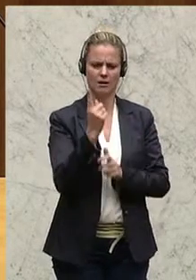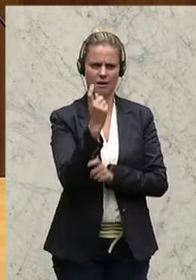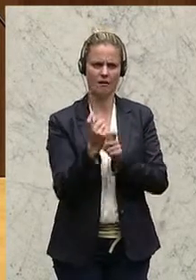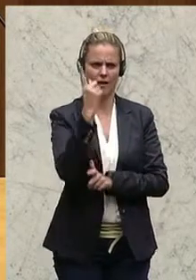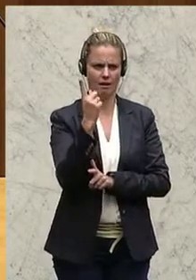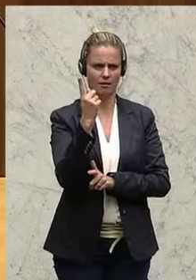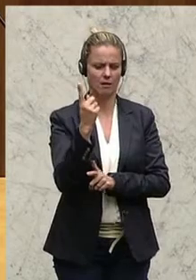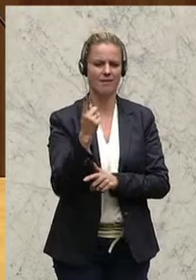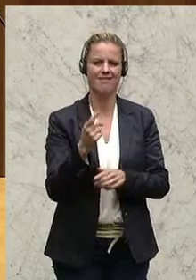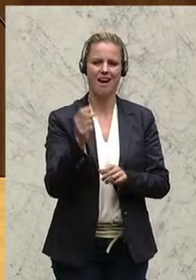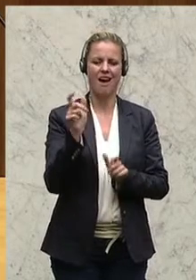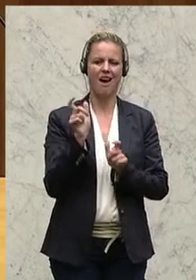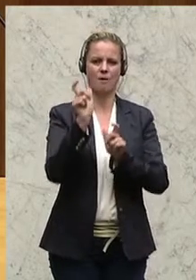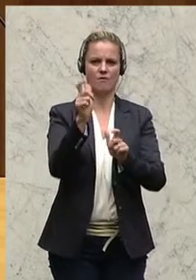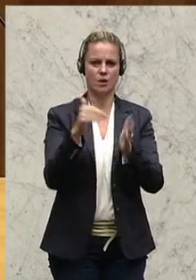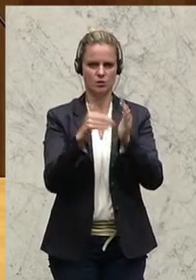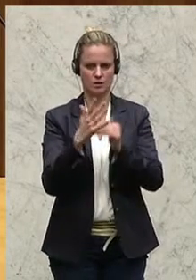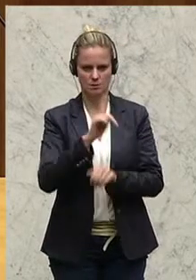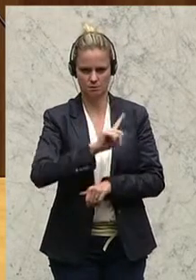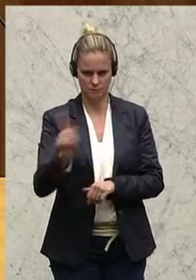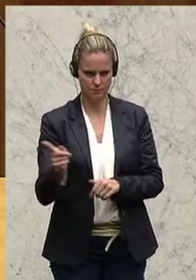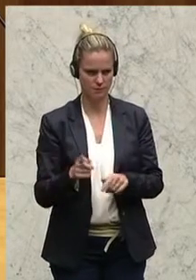Raketenabwehrsysteme weitgehend verbot. Und auch der